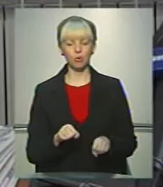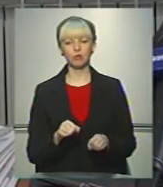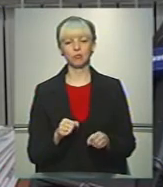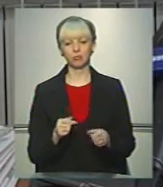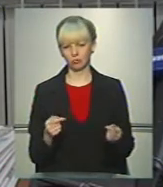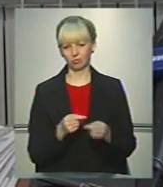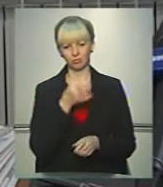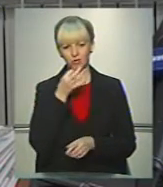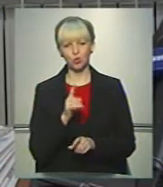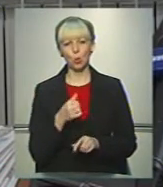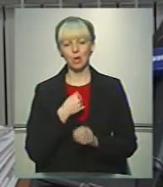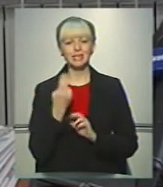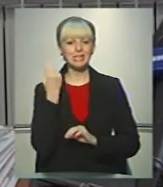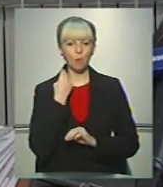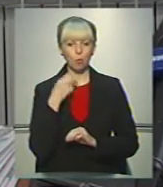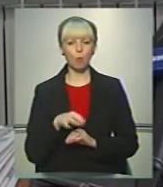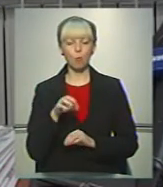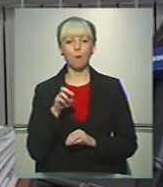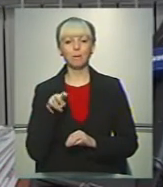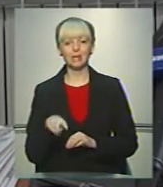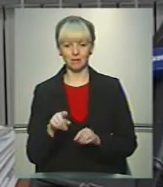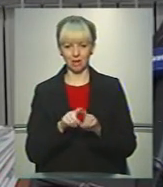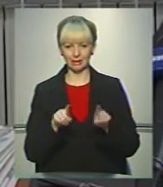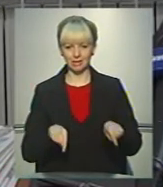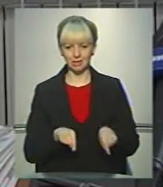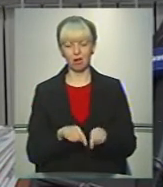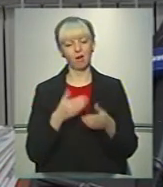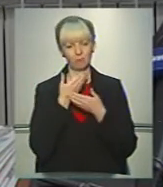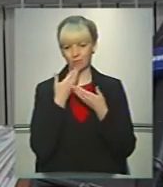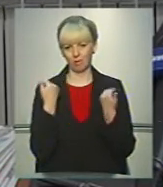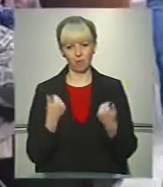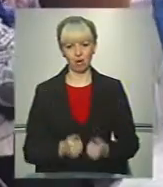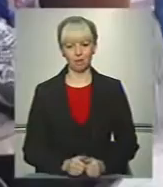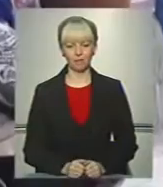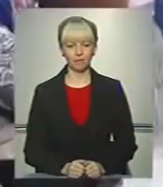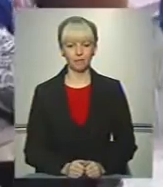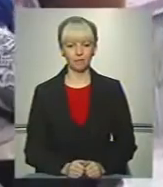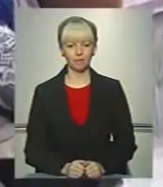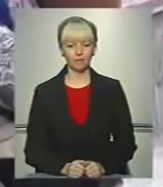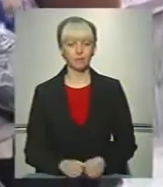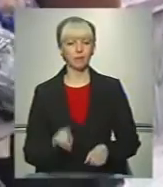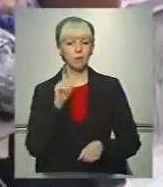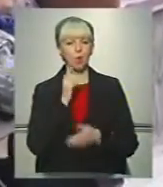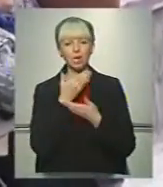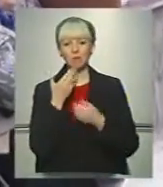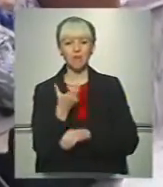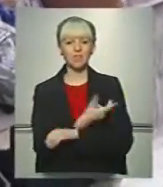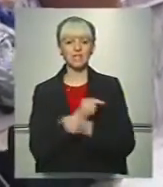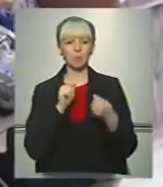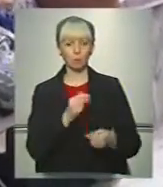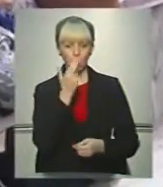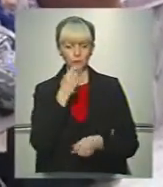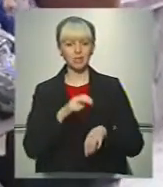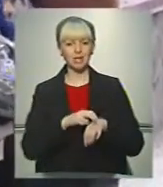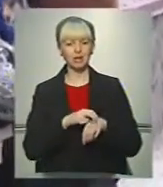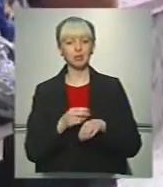твердо сказати, що в нас заборгованості по лікарняних листках немає. Тож, поки немає вакцини проти грипу,